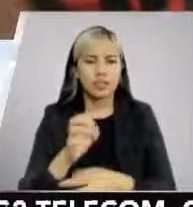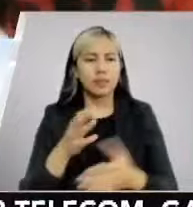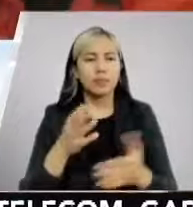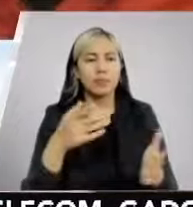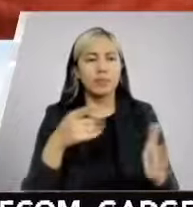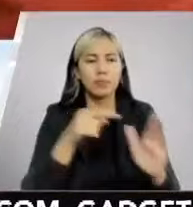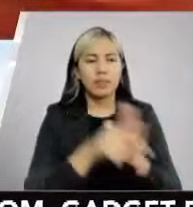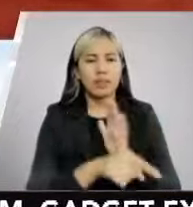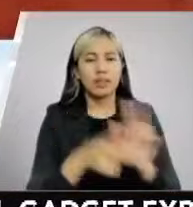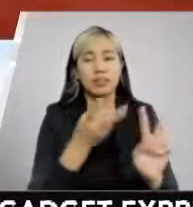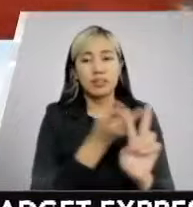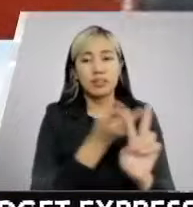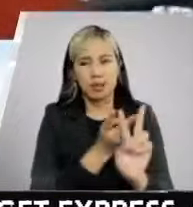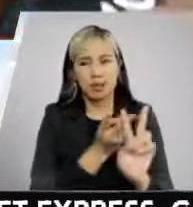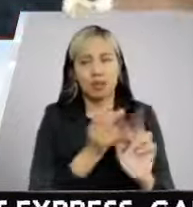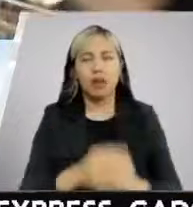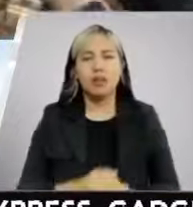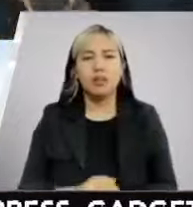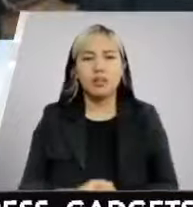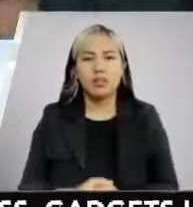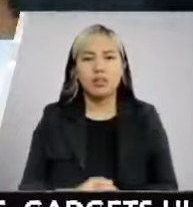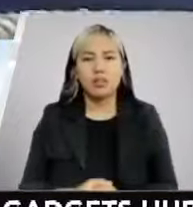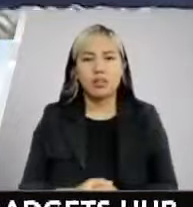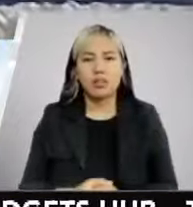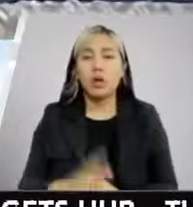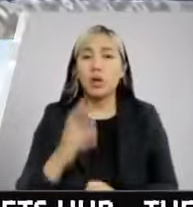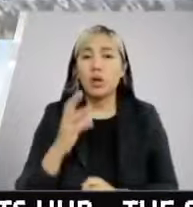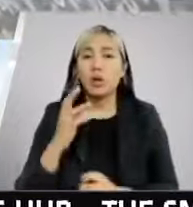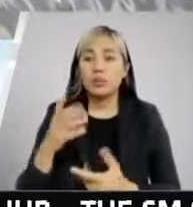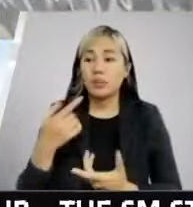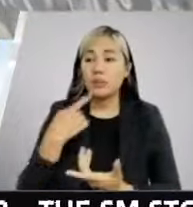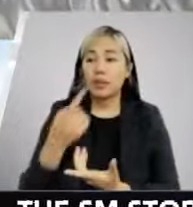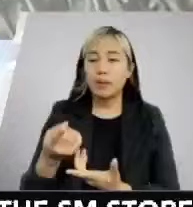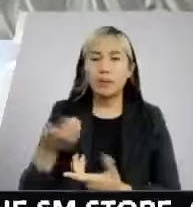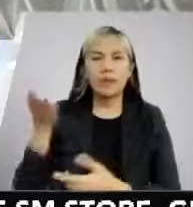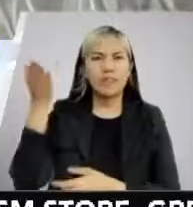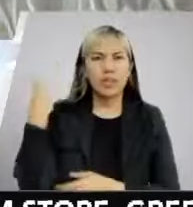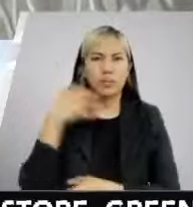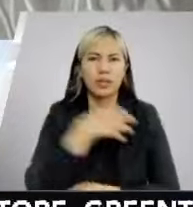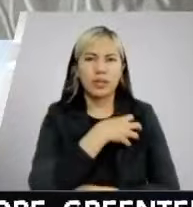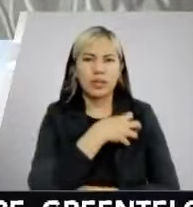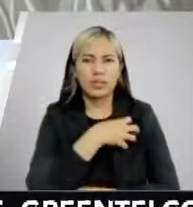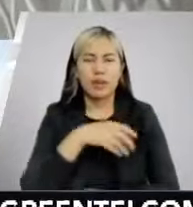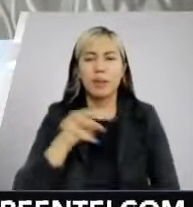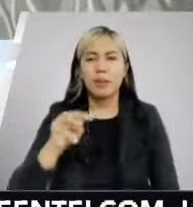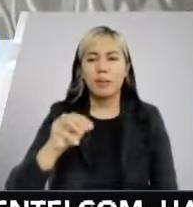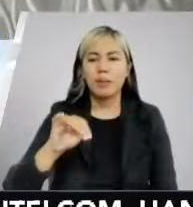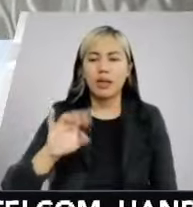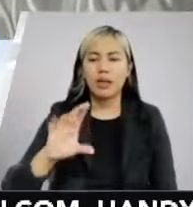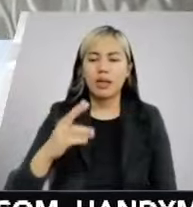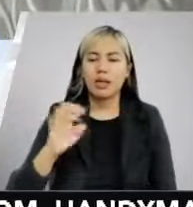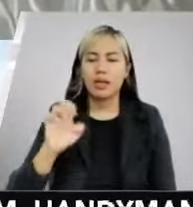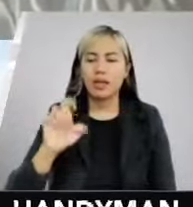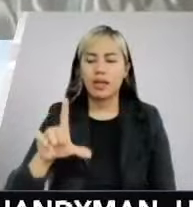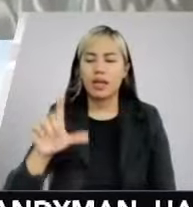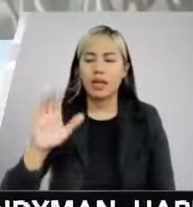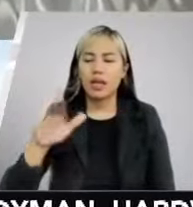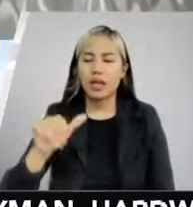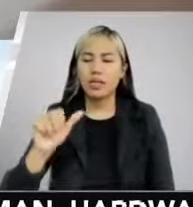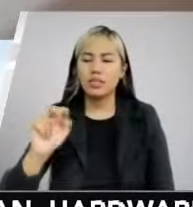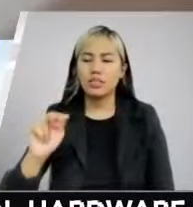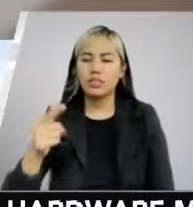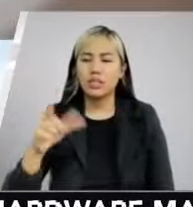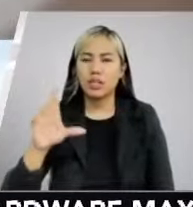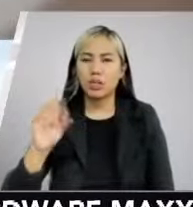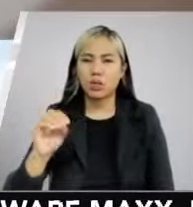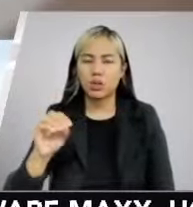sa investigasyon na ang dating pulis na si Michael Angelo Giang ang mastermind. Kasama naman niyang nagplano sa krimen ang dati ring